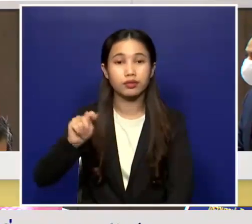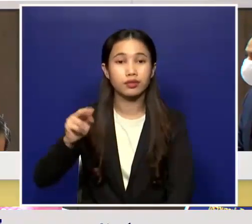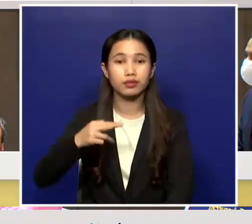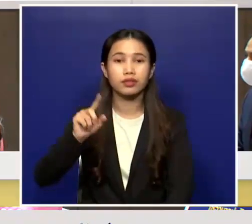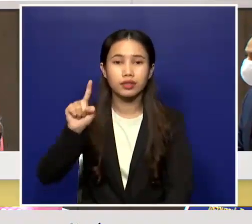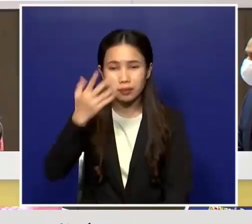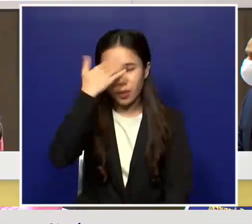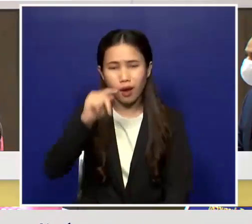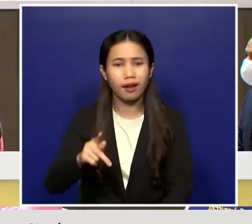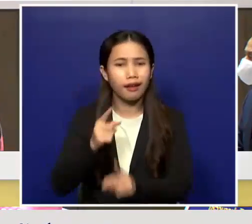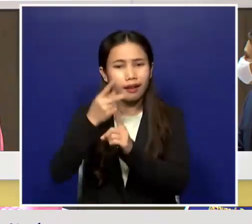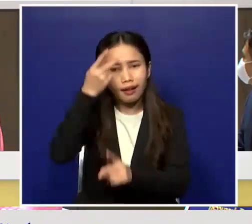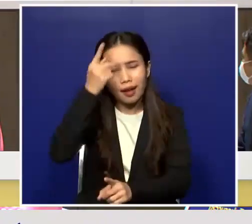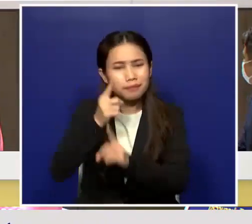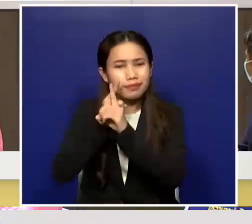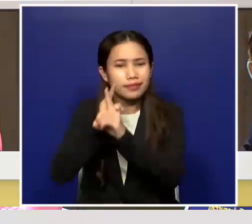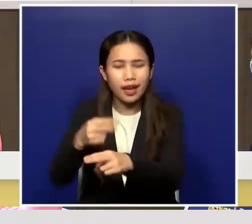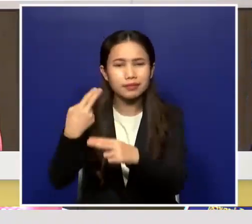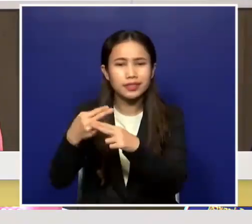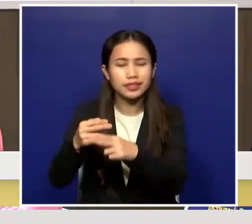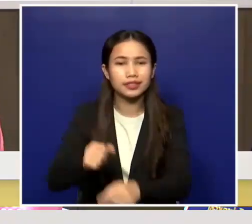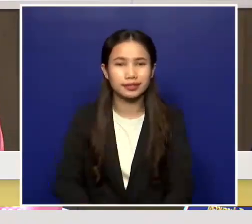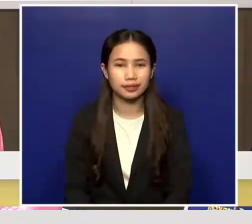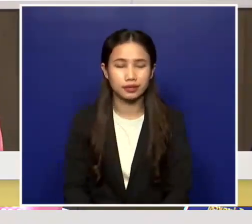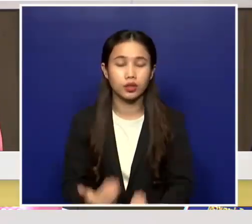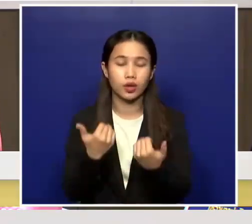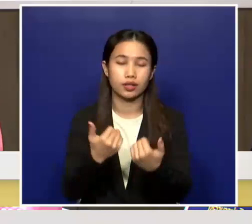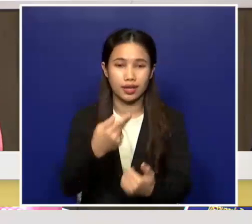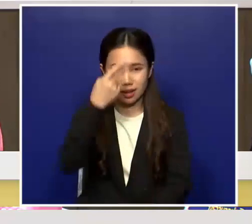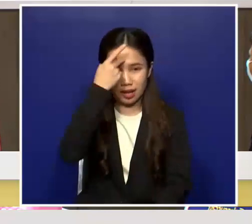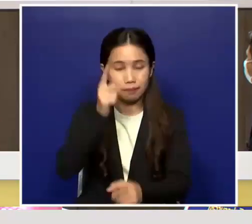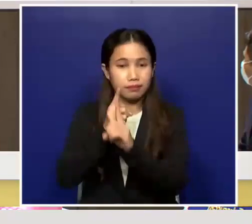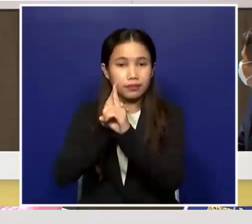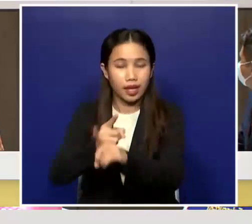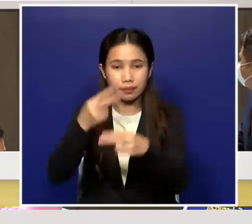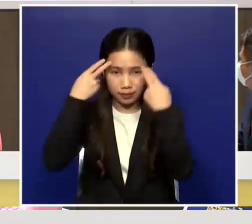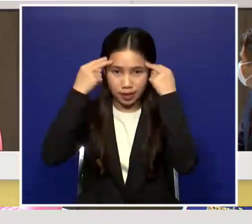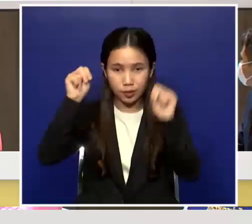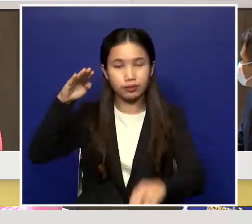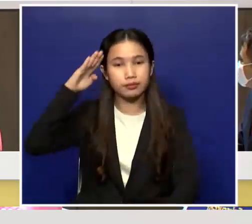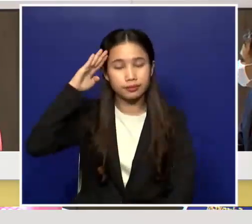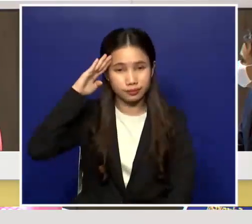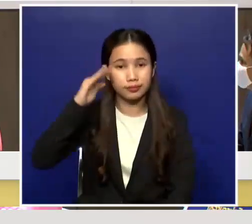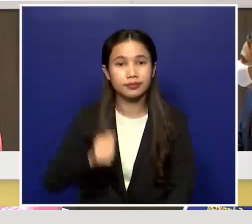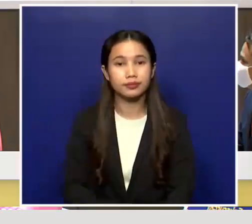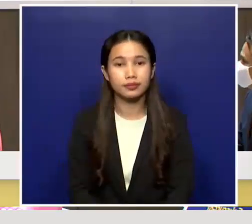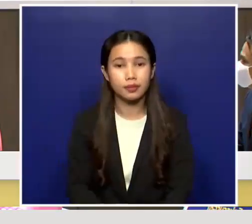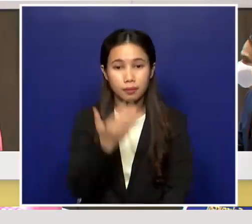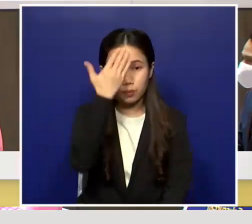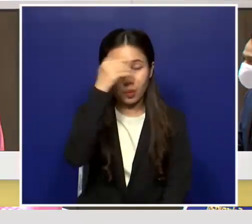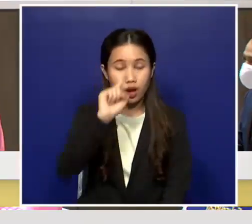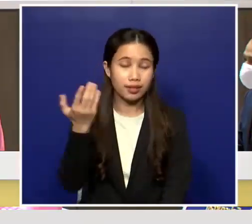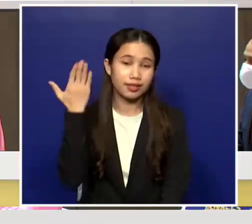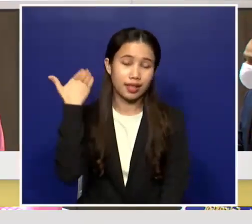ราะกรรมตามมึงอย่างเดียวตอนนี้กรรมตามประยุทธ์แล้วครับสิ่งที่ผมอยากจะบอกก็คือว่าครั้งที่แล้วผมแฉเรื่องรถ